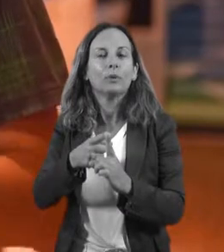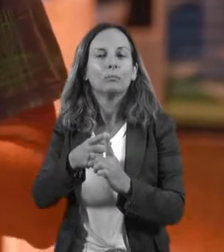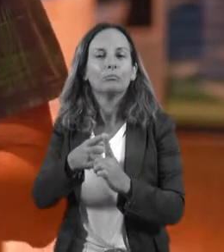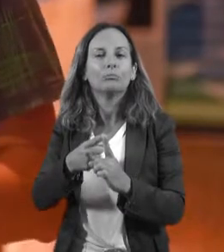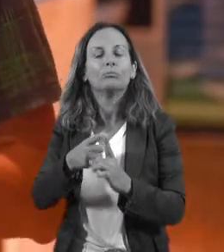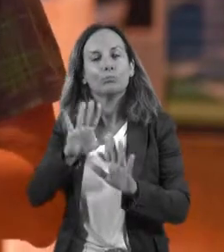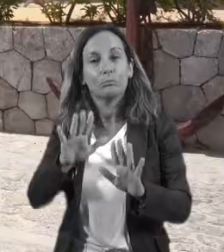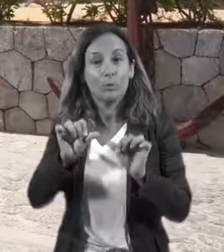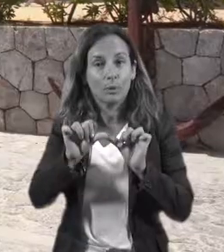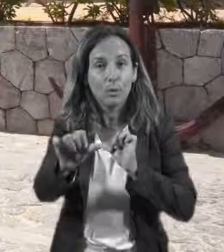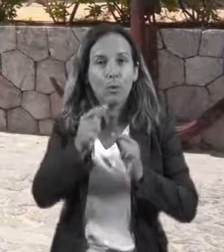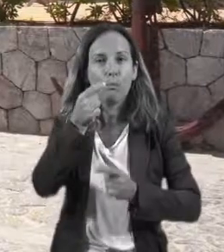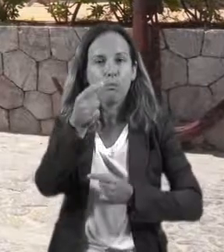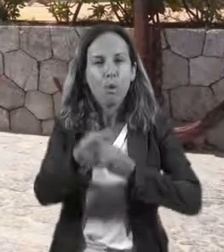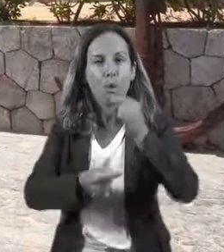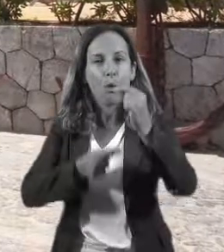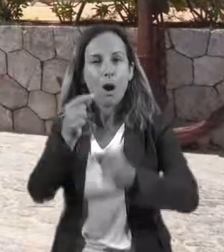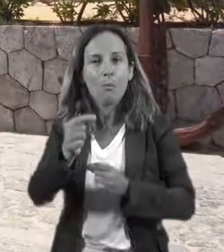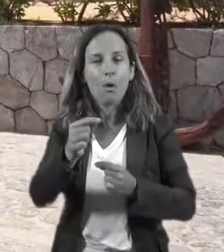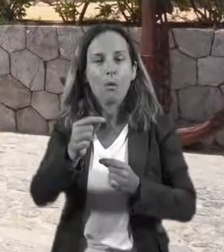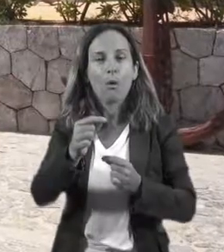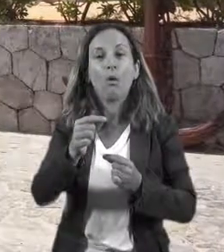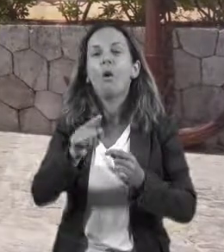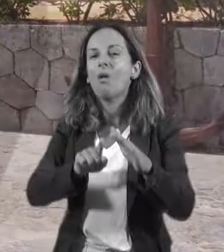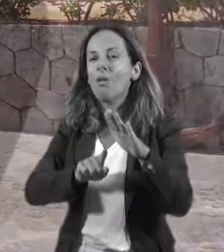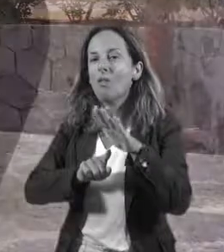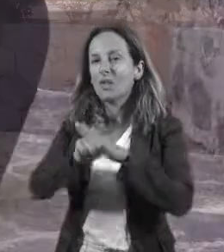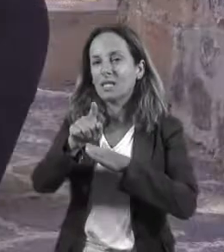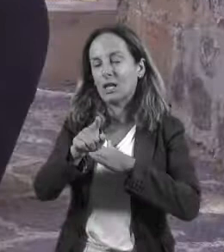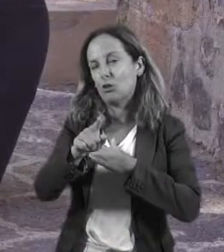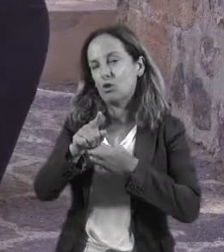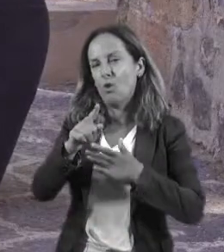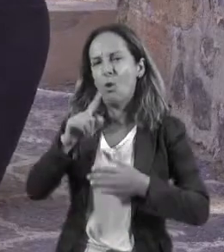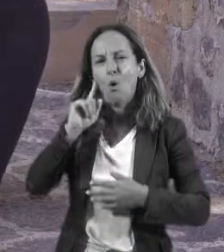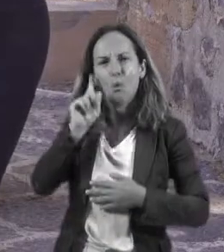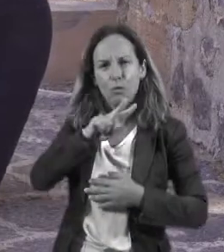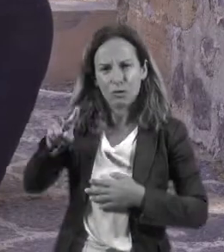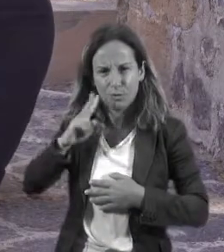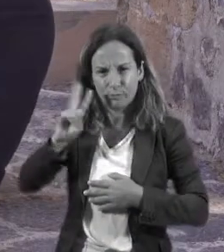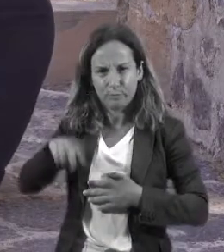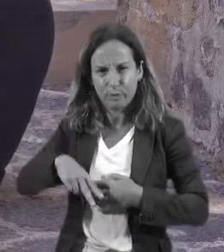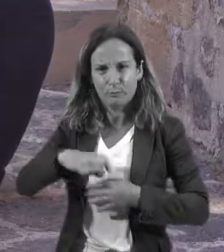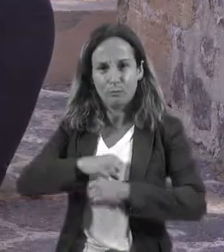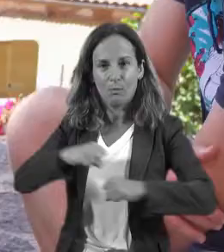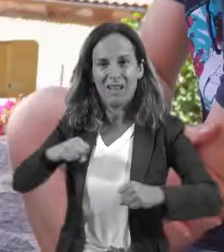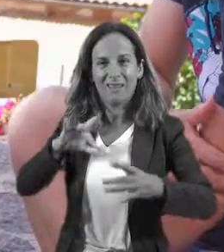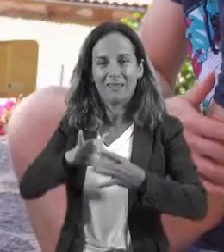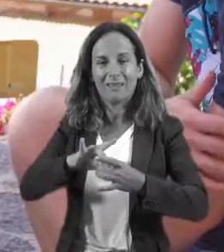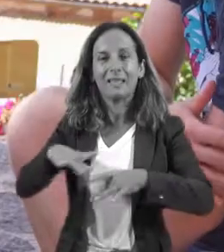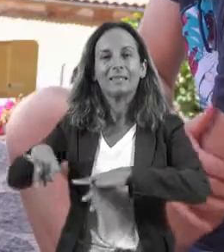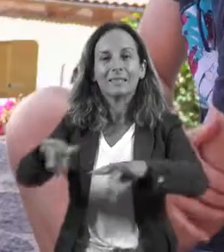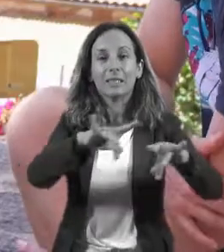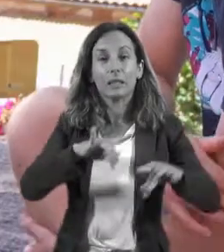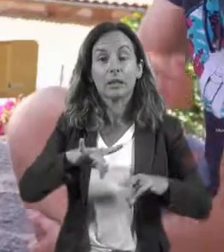poc a poc, anar desenvolupant-nos i anar creixent al llarg del territori. I establint aliances o posant nosaltres la iniciativa per